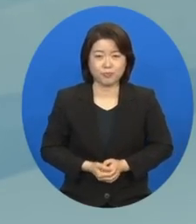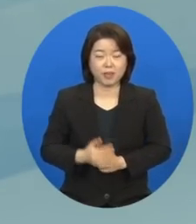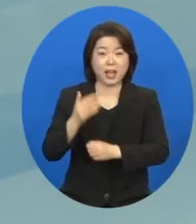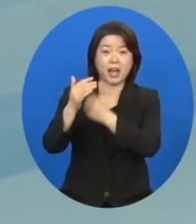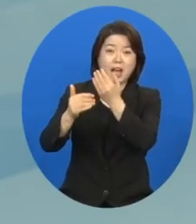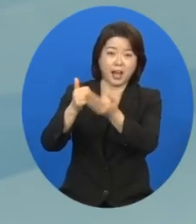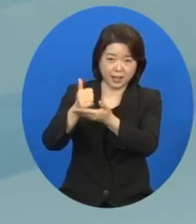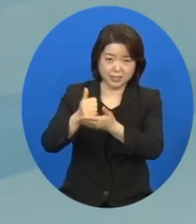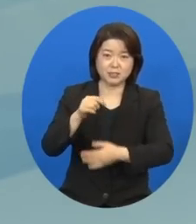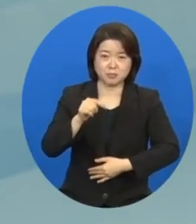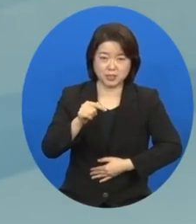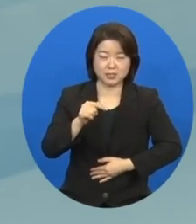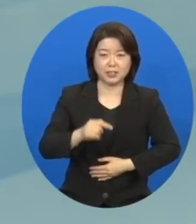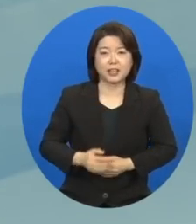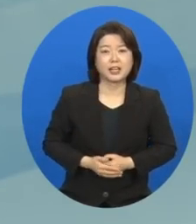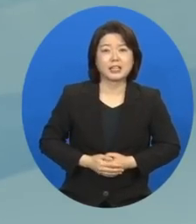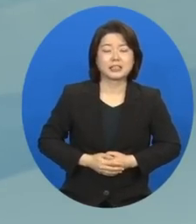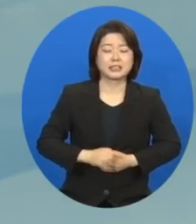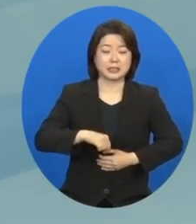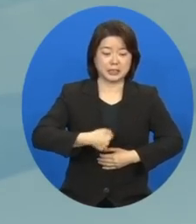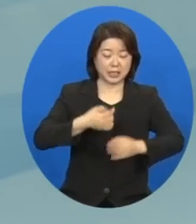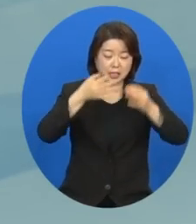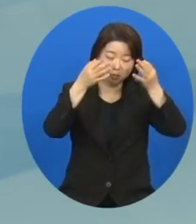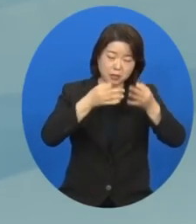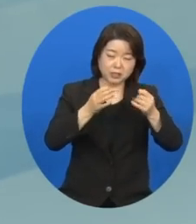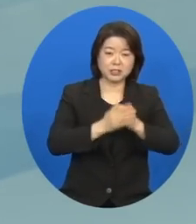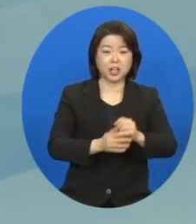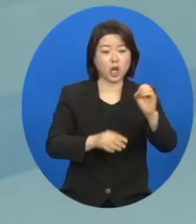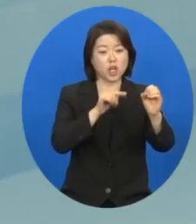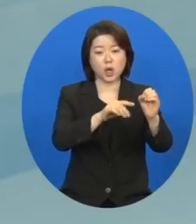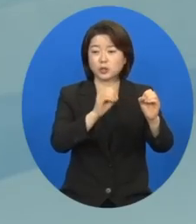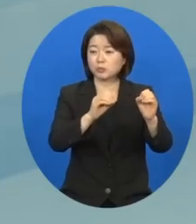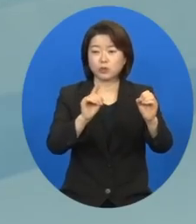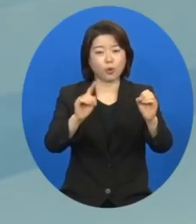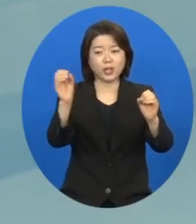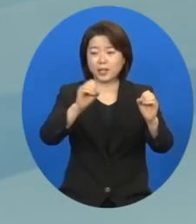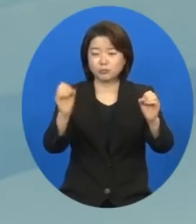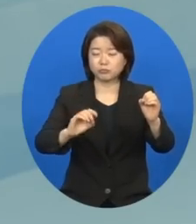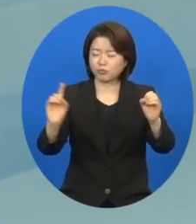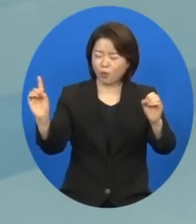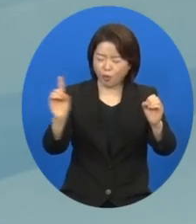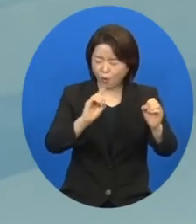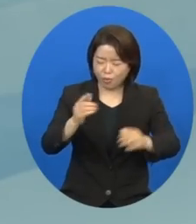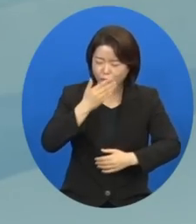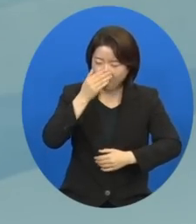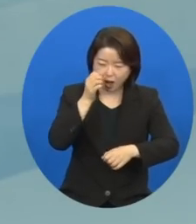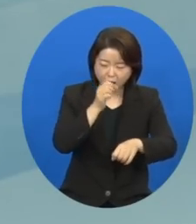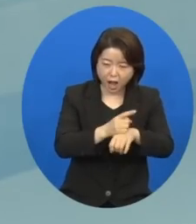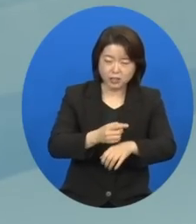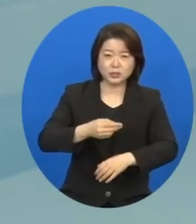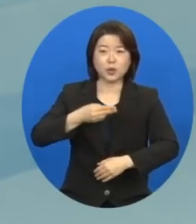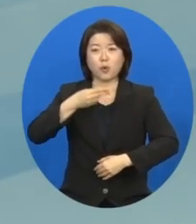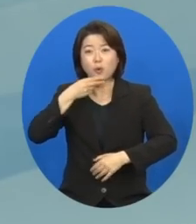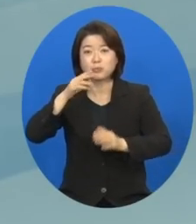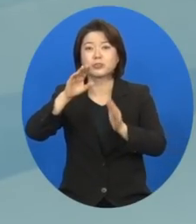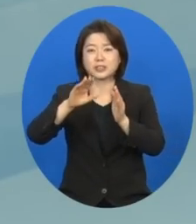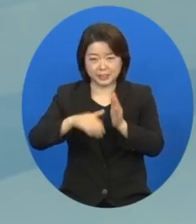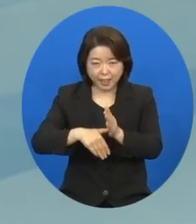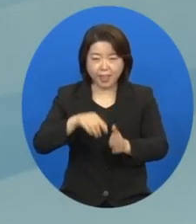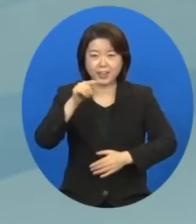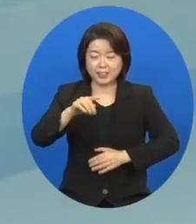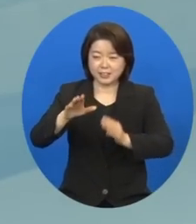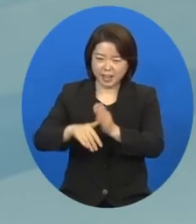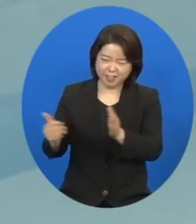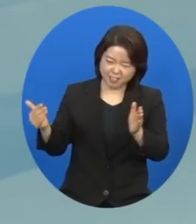하나님께서는 바로 그들 스스로는 0.1%의 어떠한 가능성도 갖지 못할 때 바로